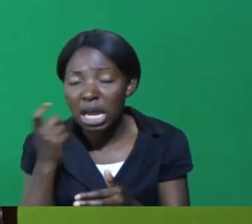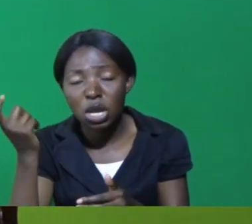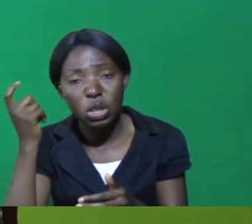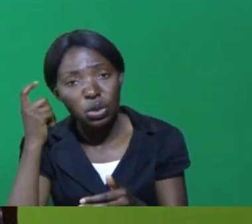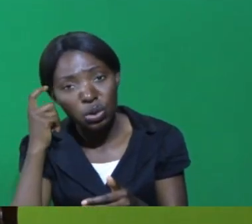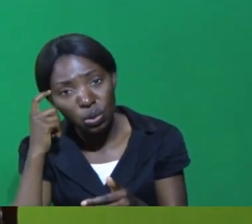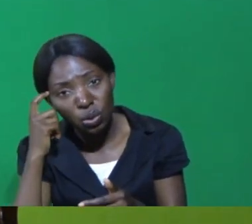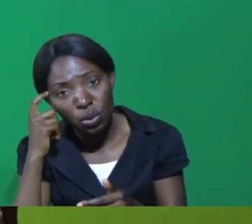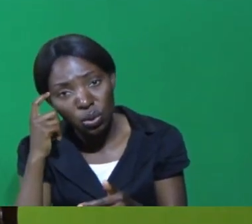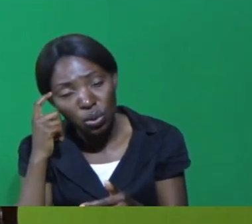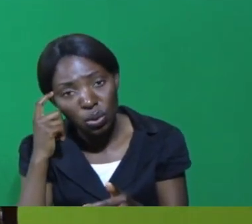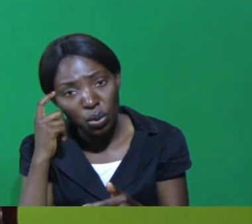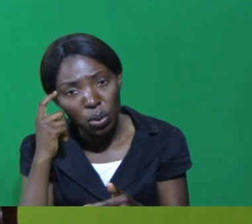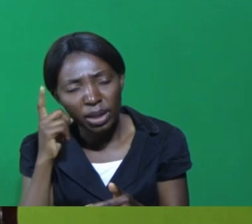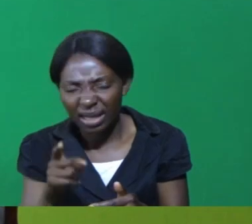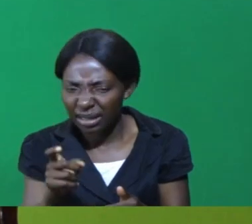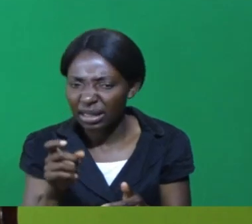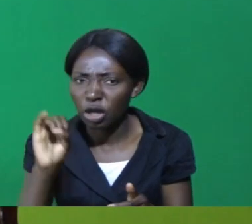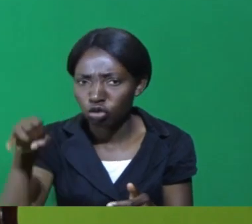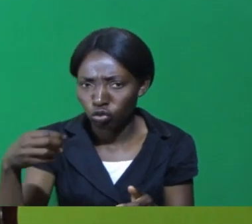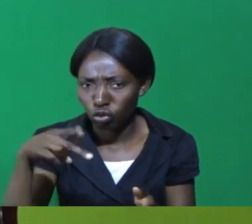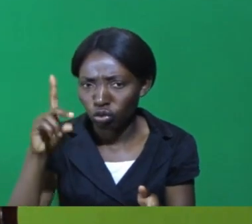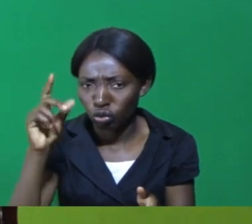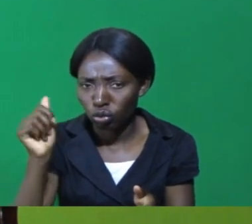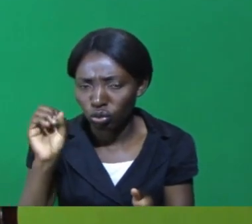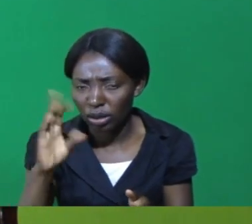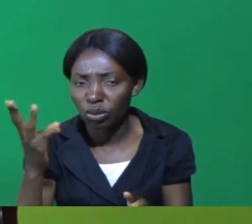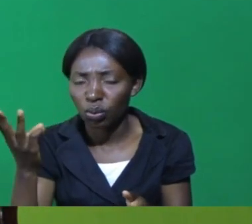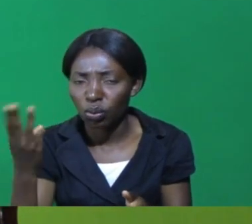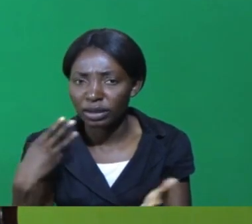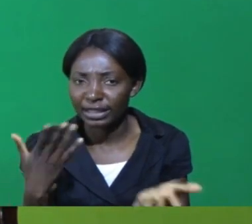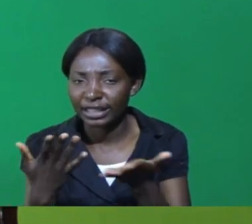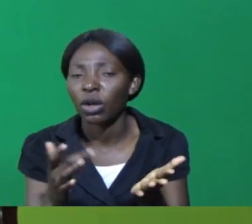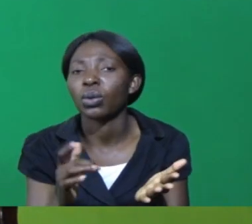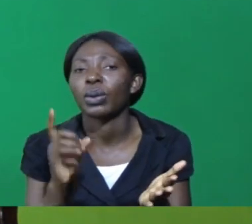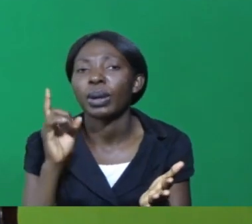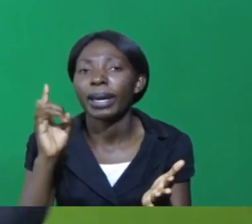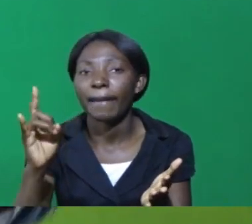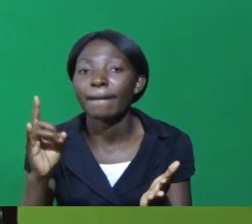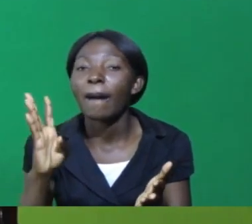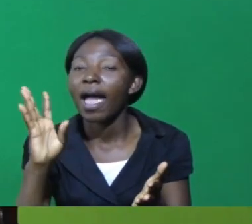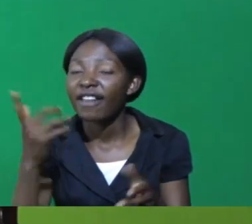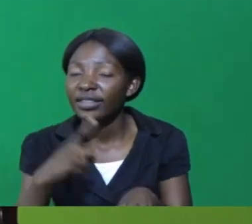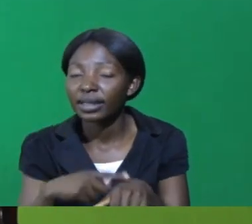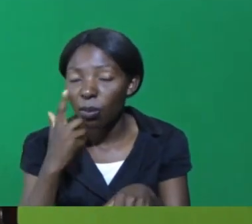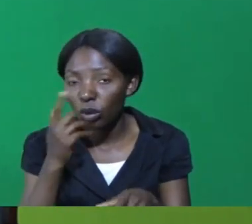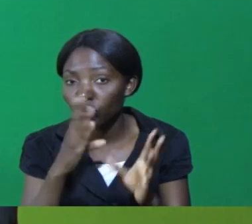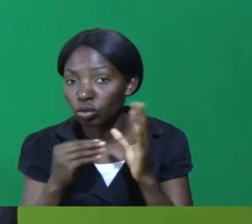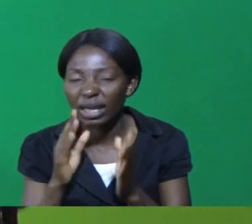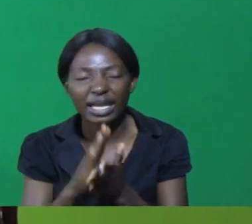aiziva zvisina kana doubt kuti aizomutengesa ndiani. Pese paanotaura anga